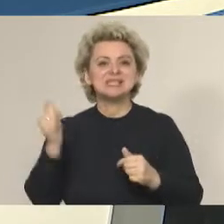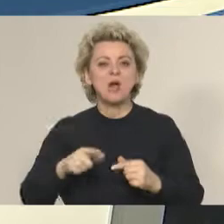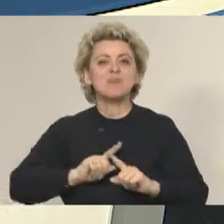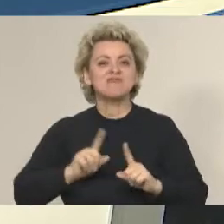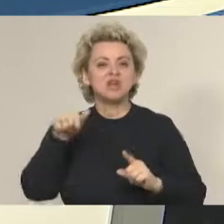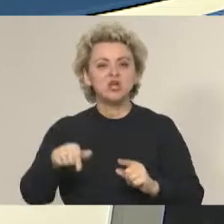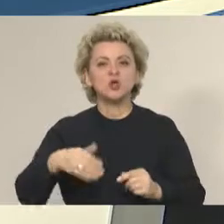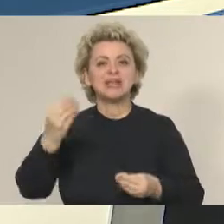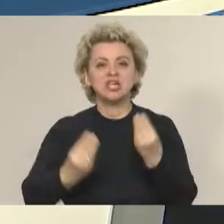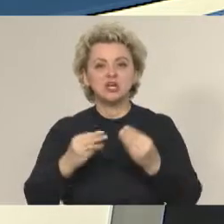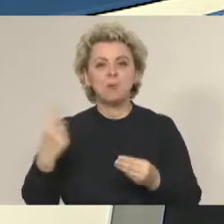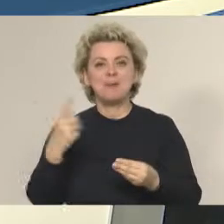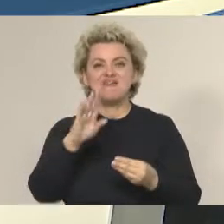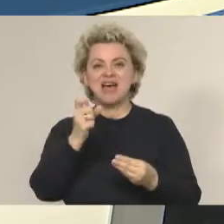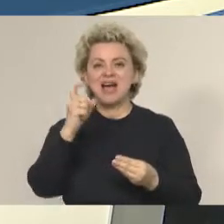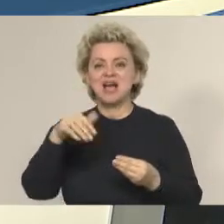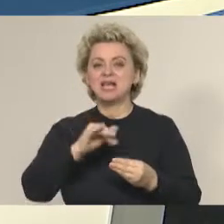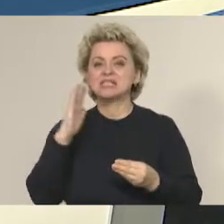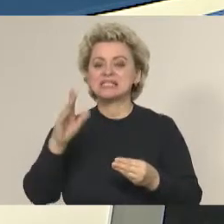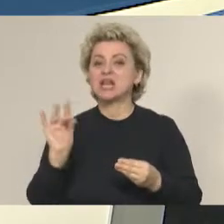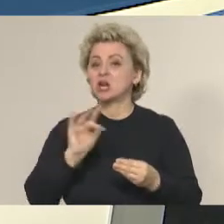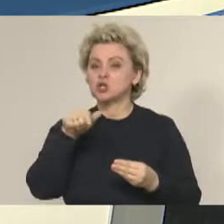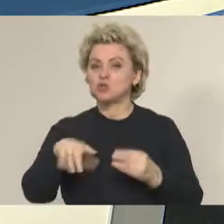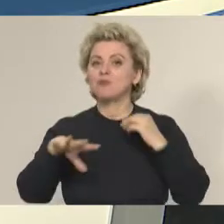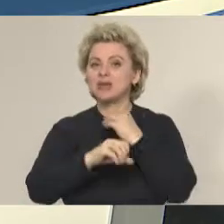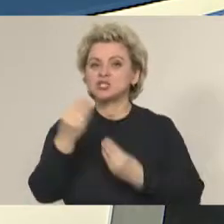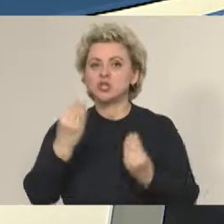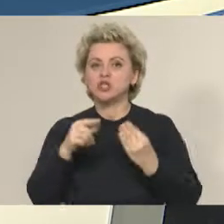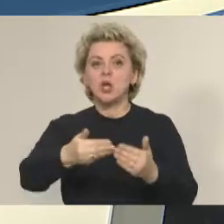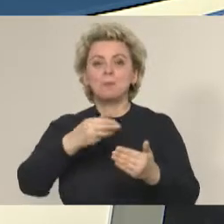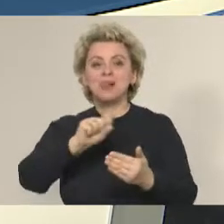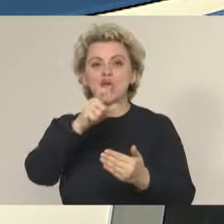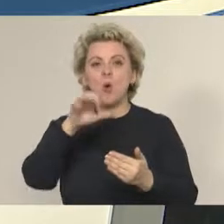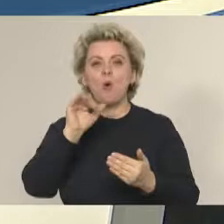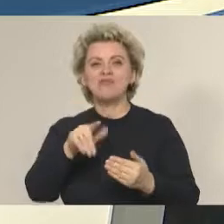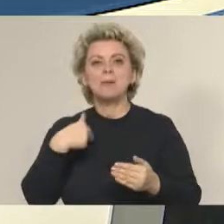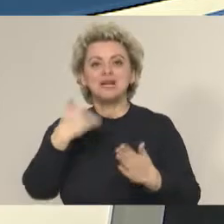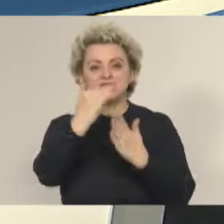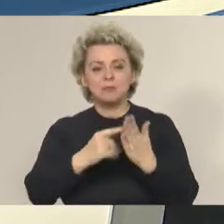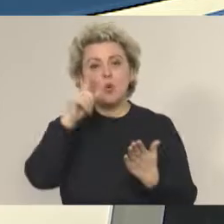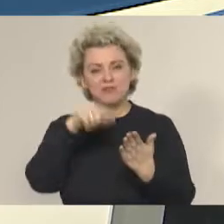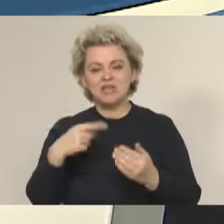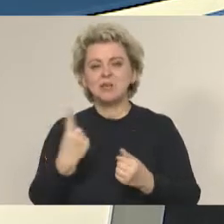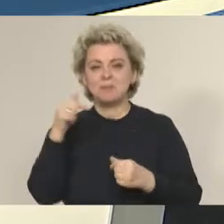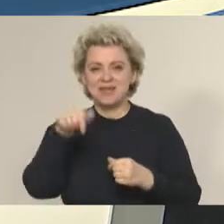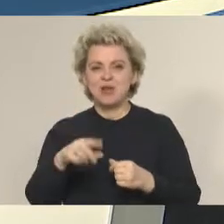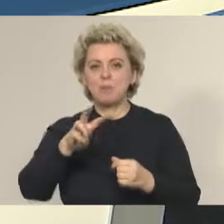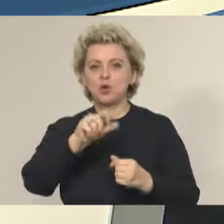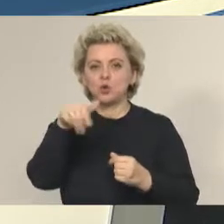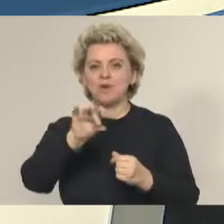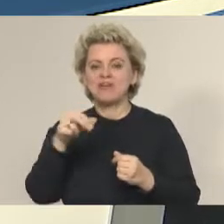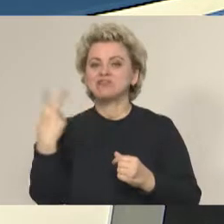Репетиции самого вероятного финала первенства ВХЛ стал для Ростова последний тур перед плей-офф. Мы в таблице уверены первые, Мордовия